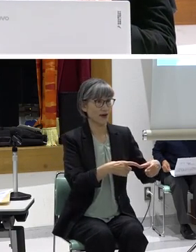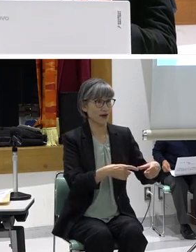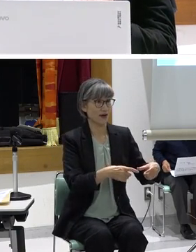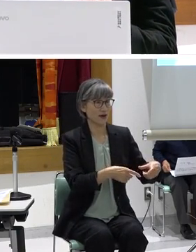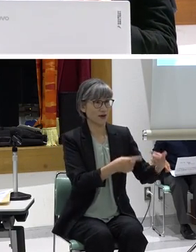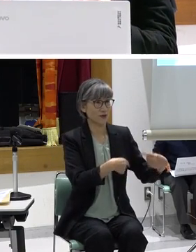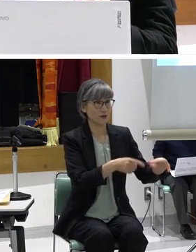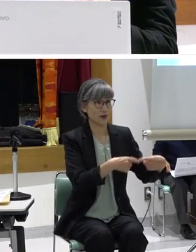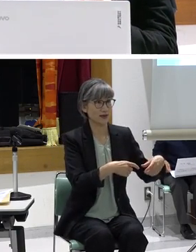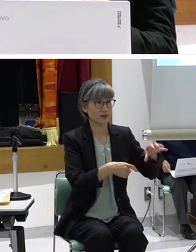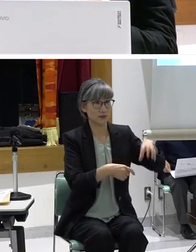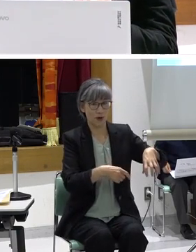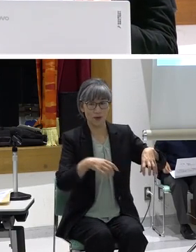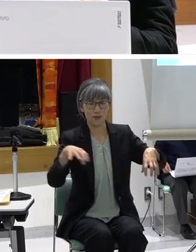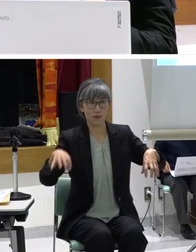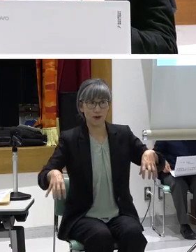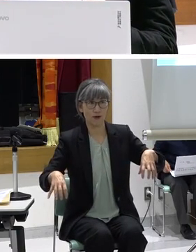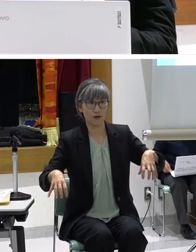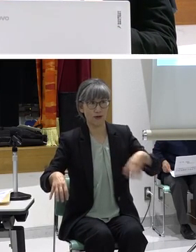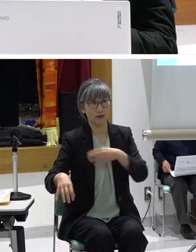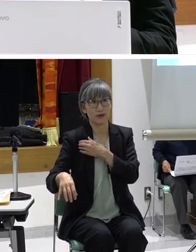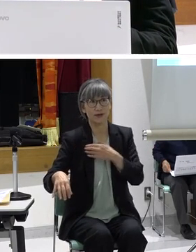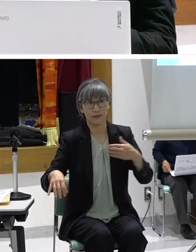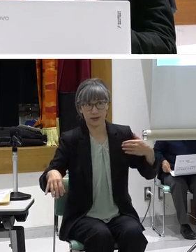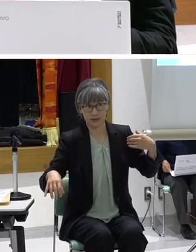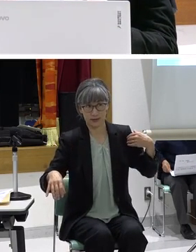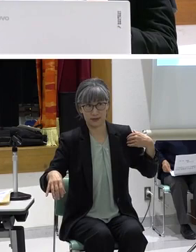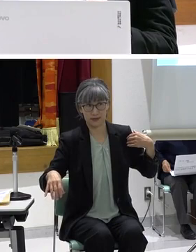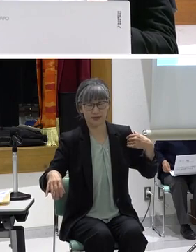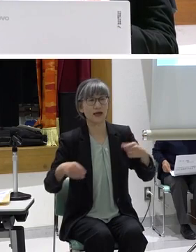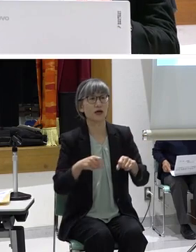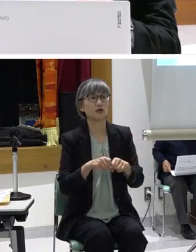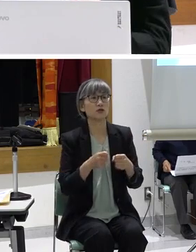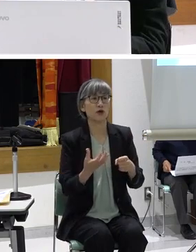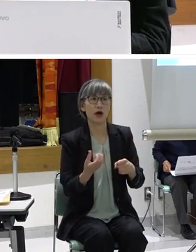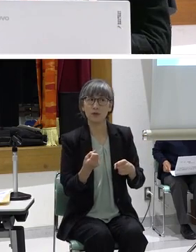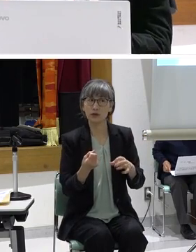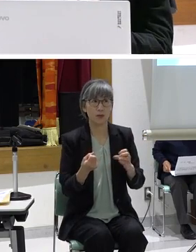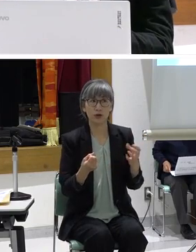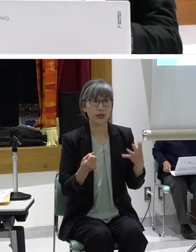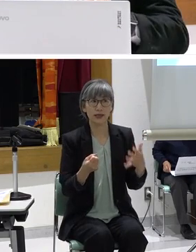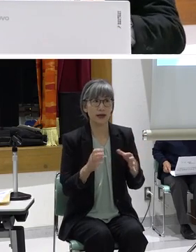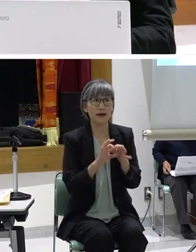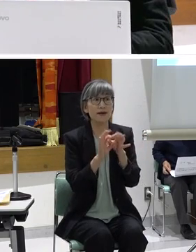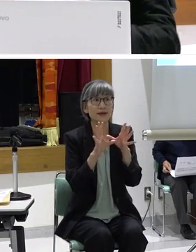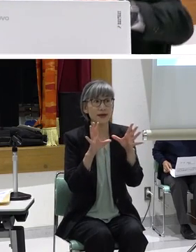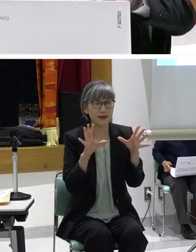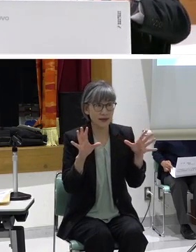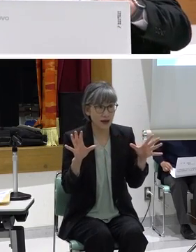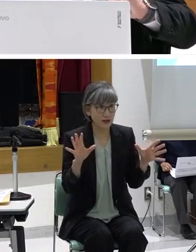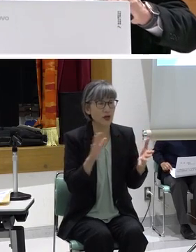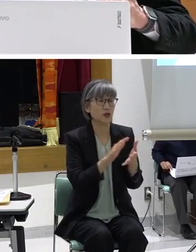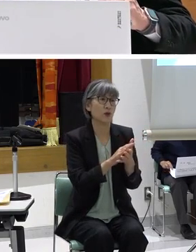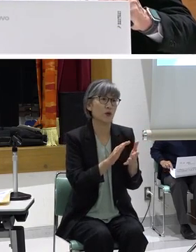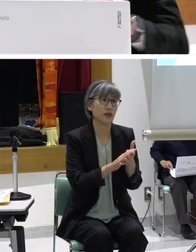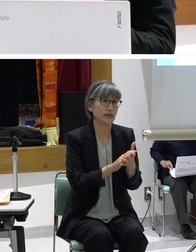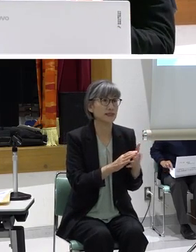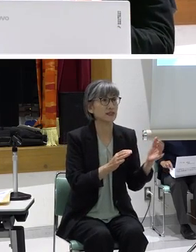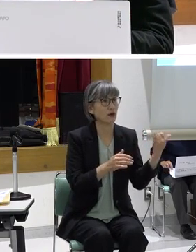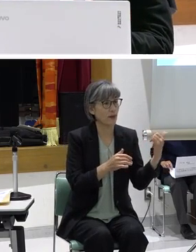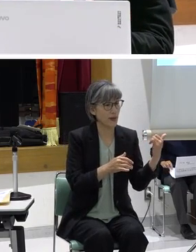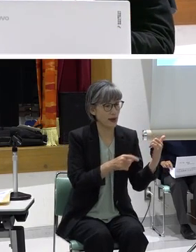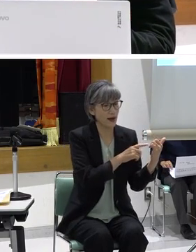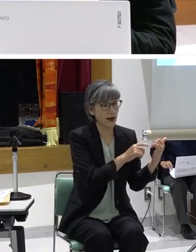。で、障害のあるなしにかかわらず友達や恋人と一緒に行っても楽しむことできる